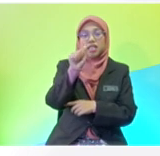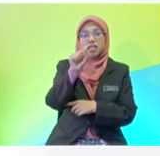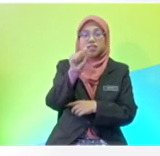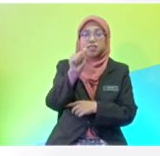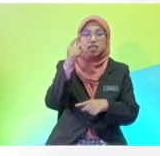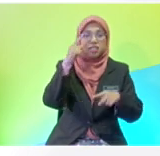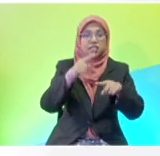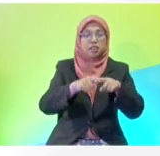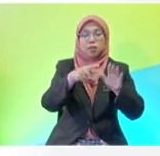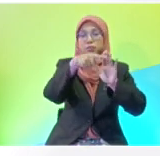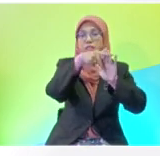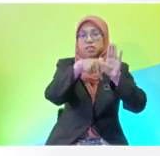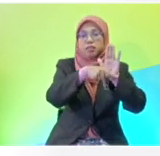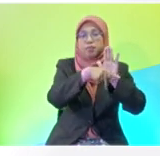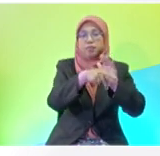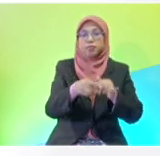silakan